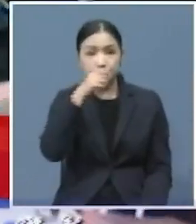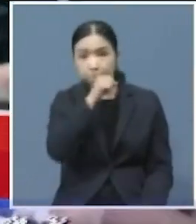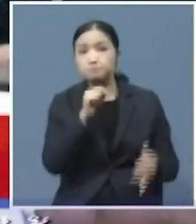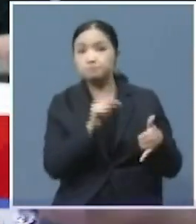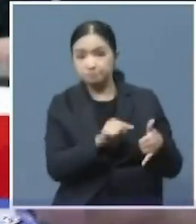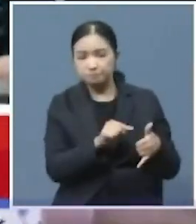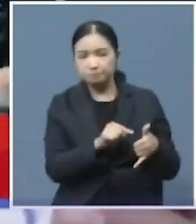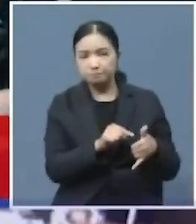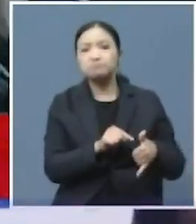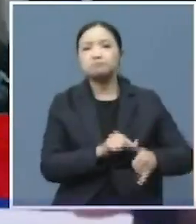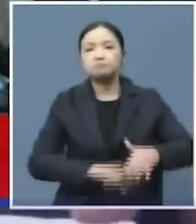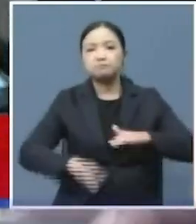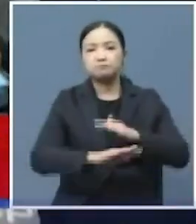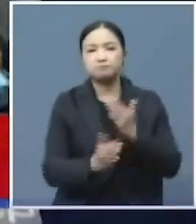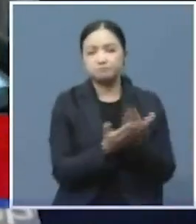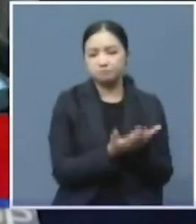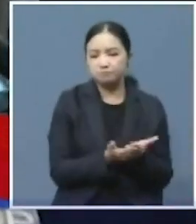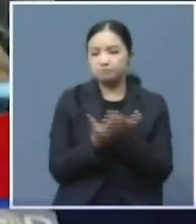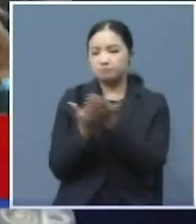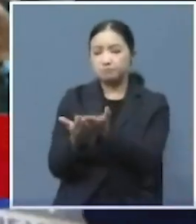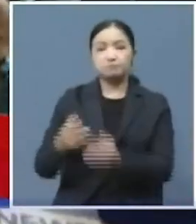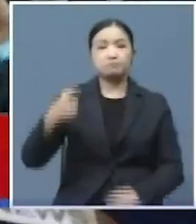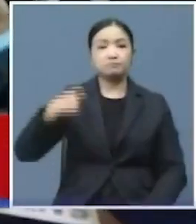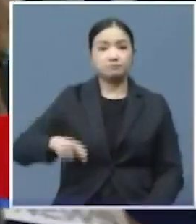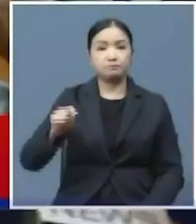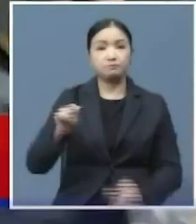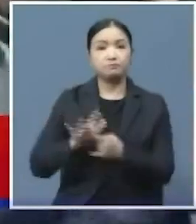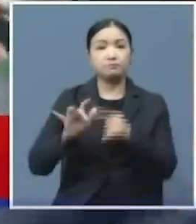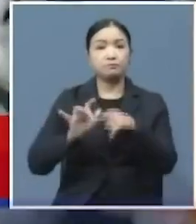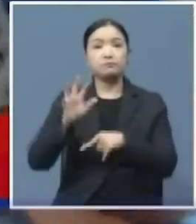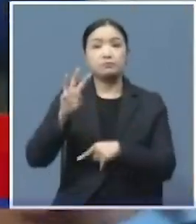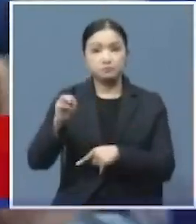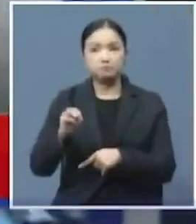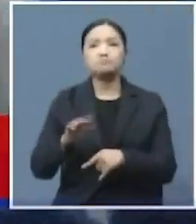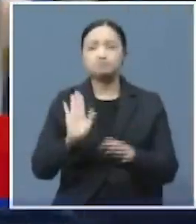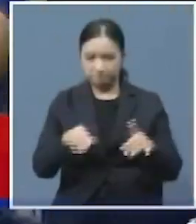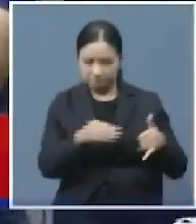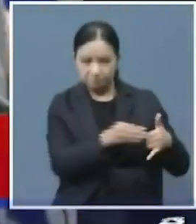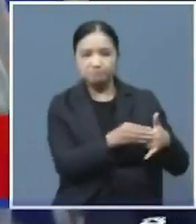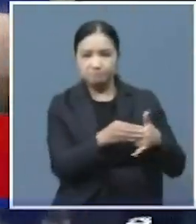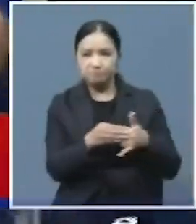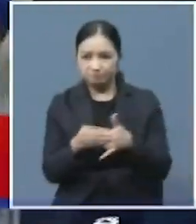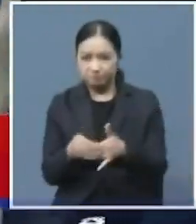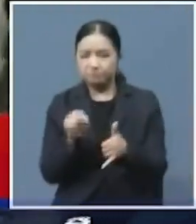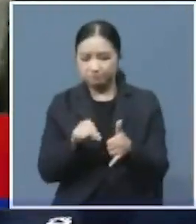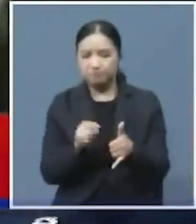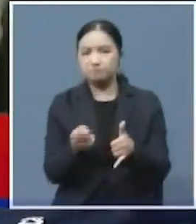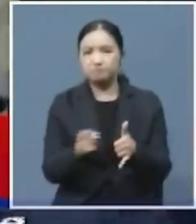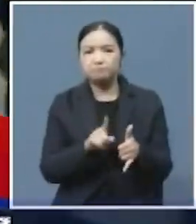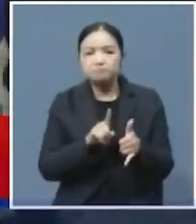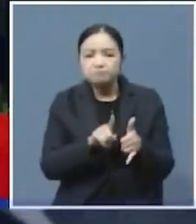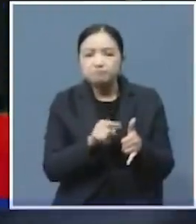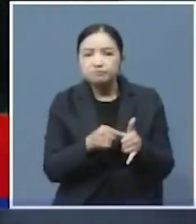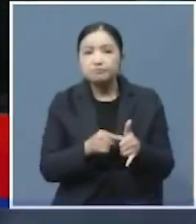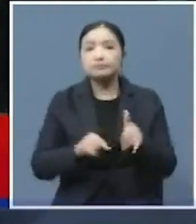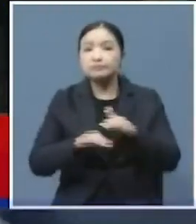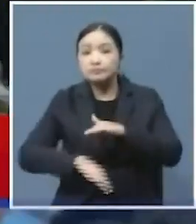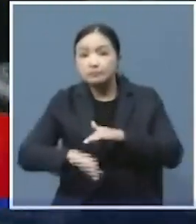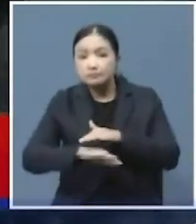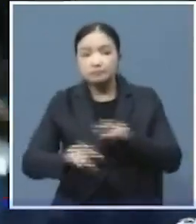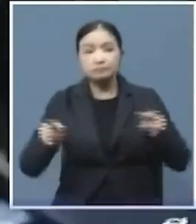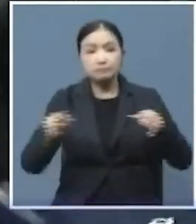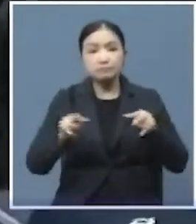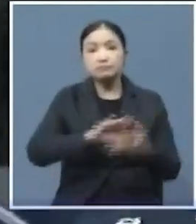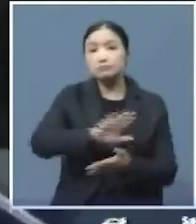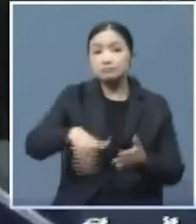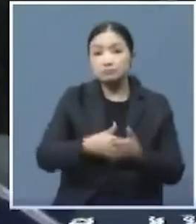ส่งหลักฐานมาให้กับทนายตั้มก็พาตัวมาให้ปากคำต่อพนักงานสอบสวนด้วยนะครับและหลังจากนี้จะนำหลักฐานาและ